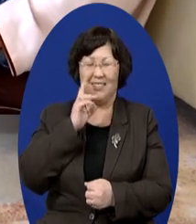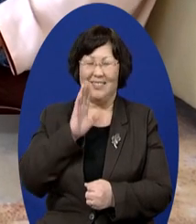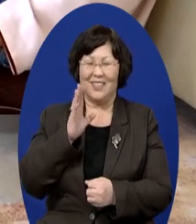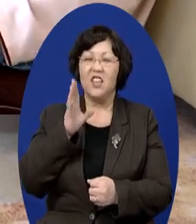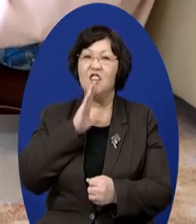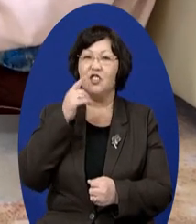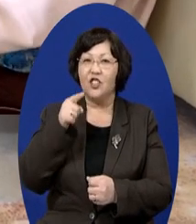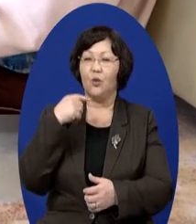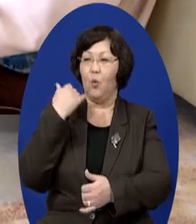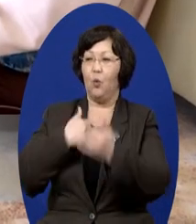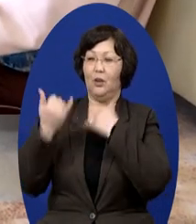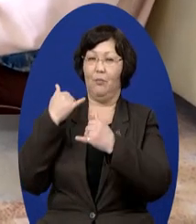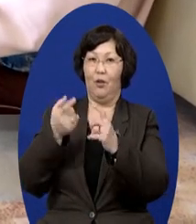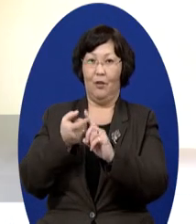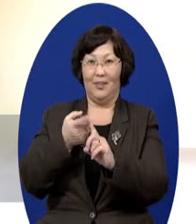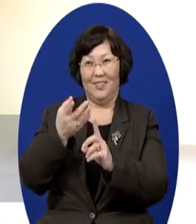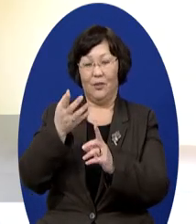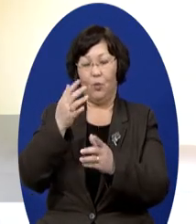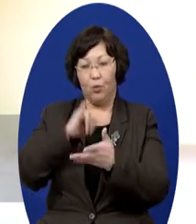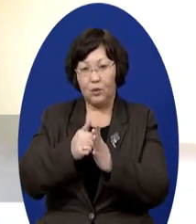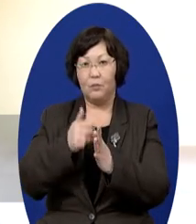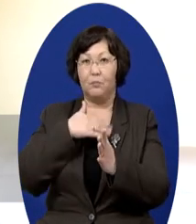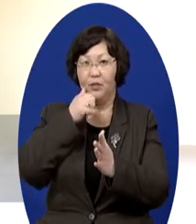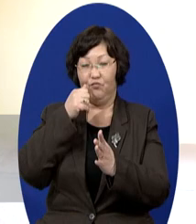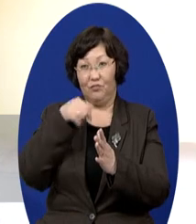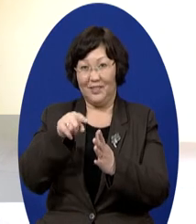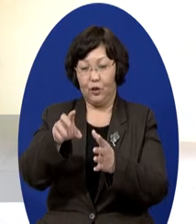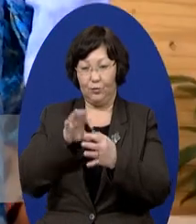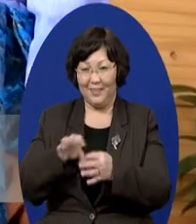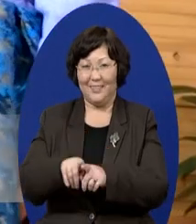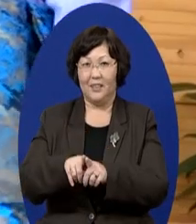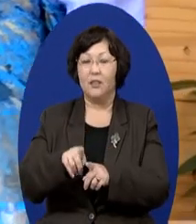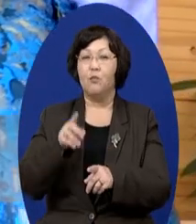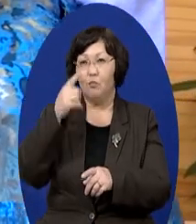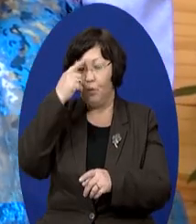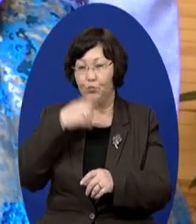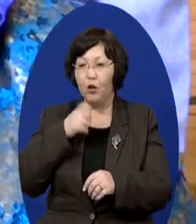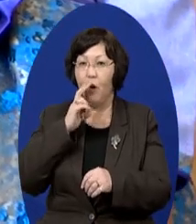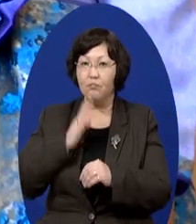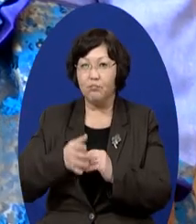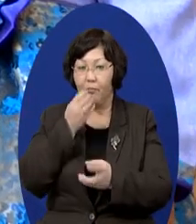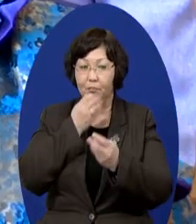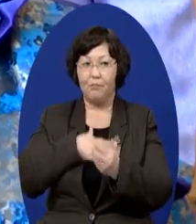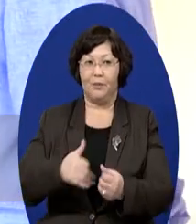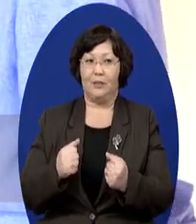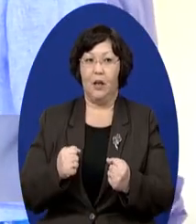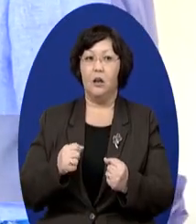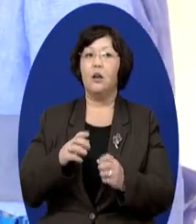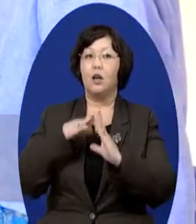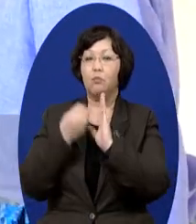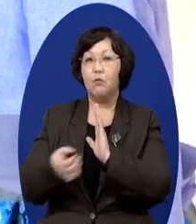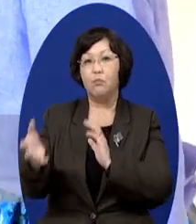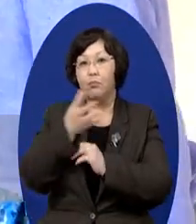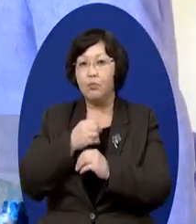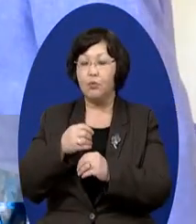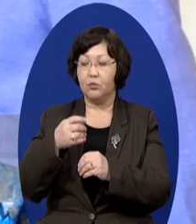Тэд ханилаад 9 жил амьдэрч 3 хөөрхөн хүүхдийн ээж аа болчихи. Өглөө бүр ярилцаж бүх шийдвэрийг хамтдаа гаргаж хүүхдүүддээ